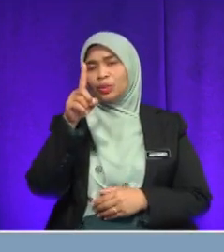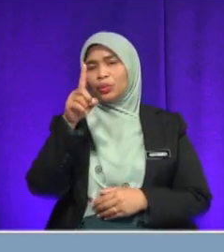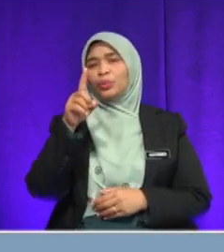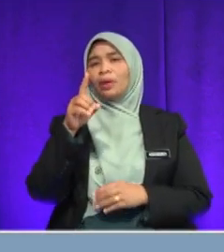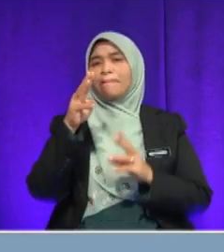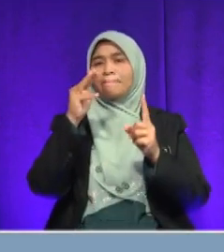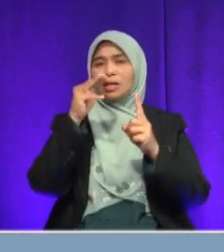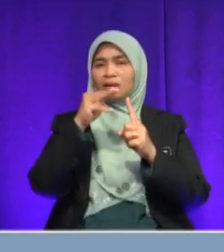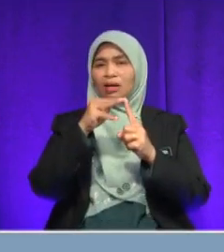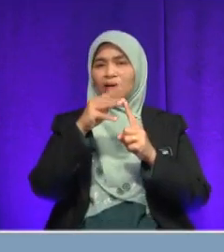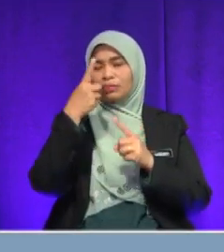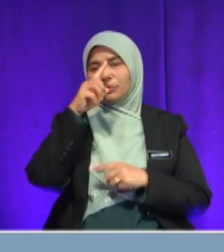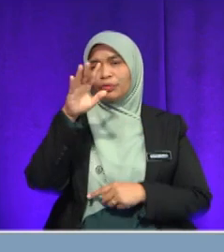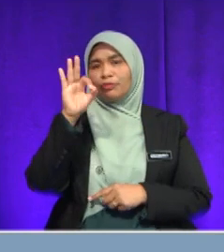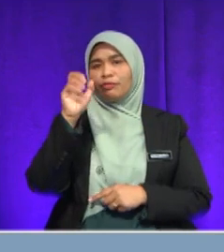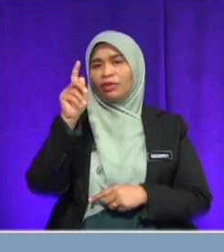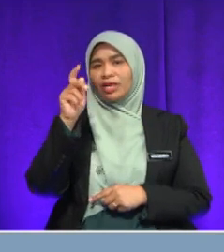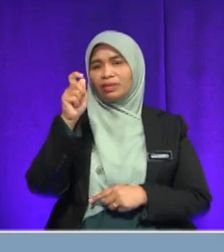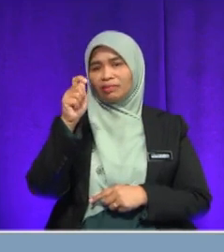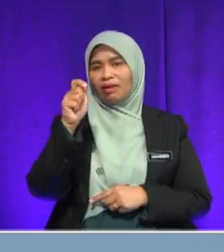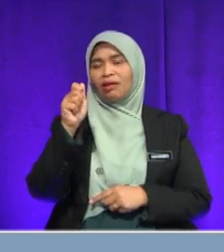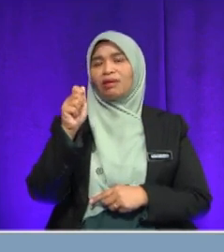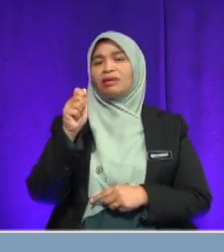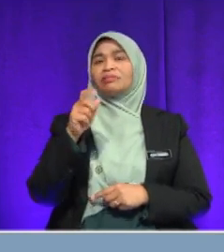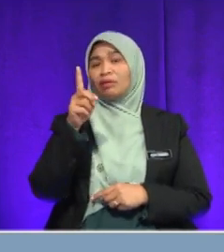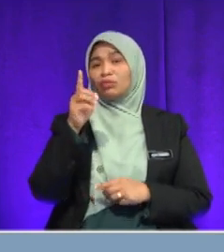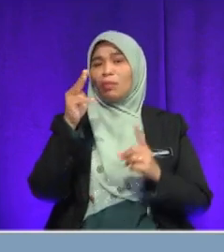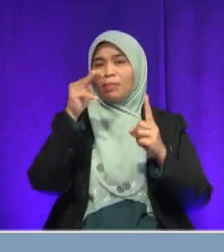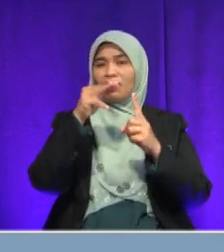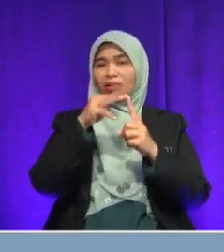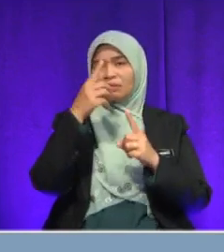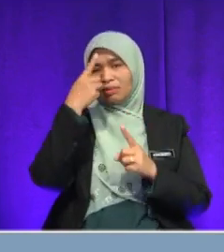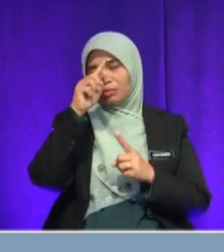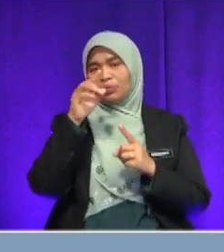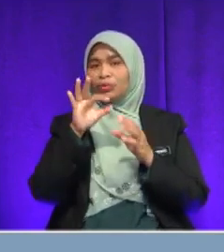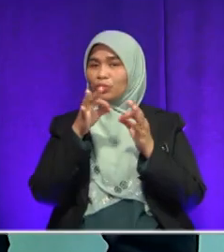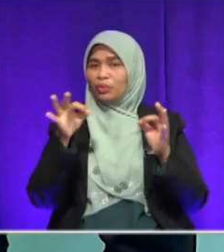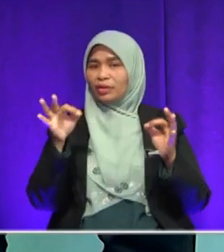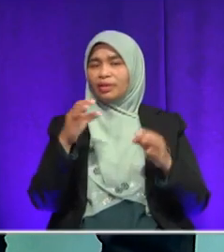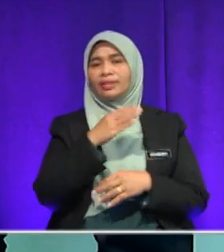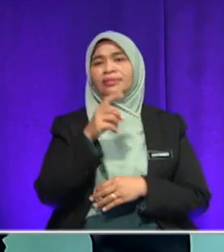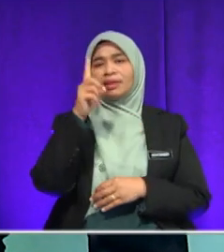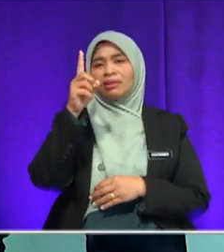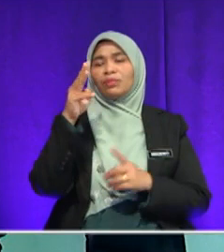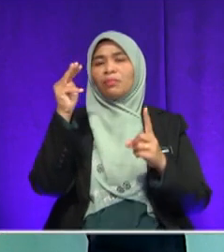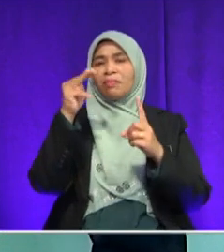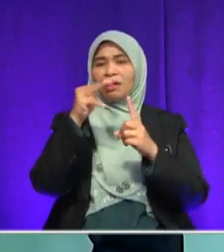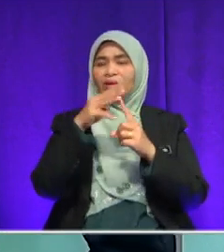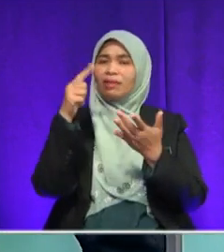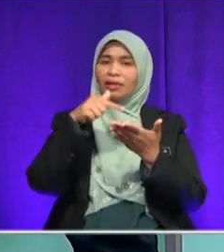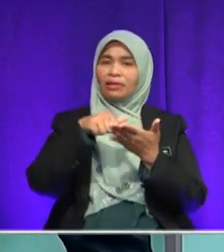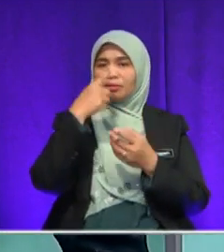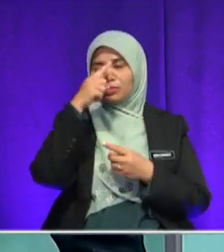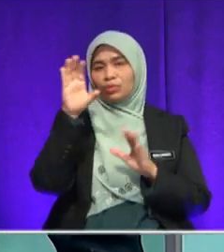fakta, satu markah bagi huraian atau contoh. Untuk lebih memahami penggunaan